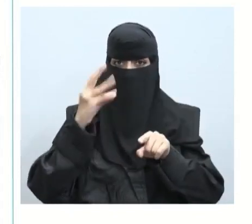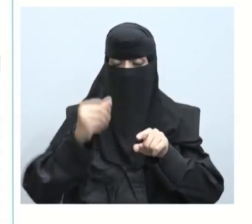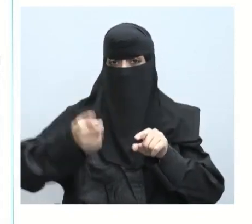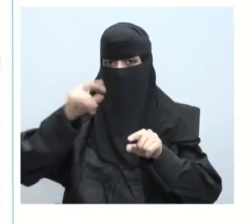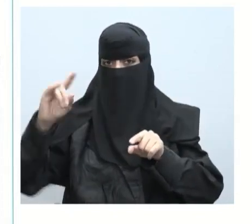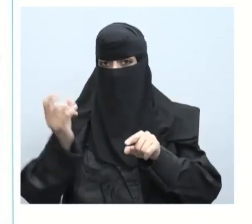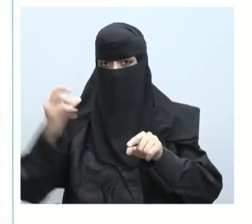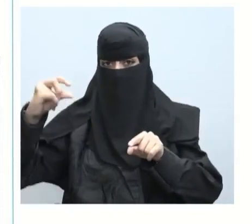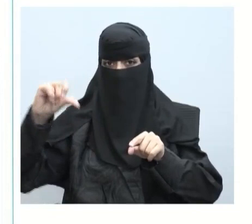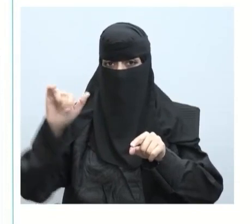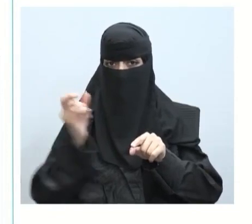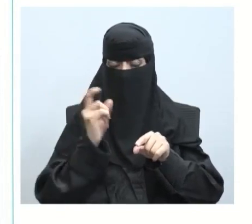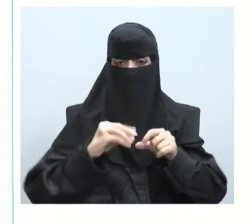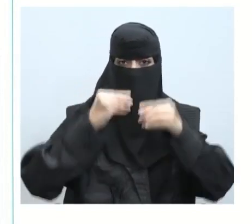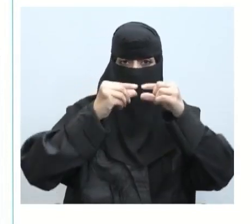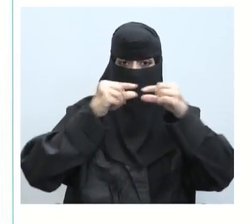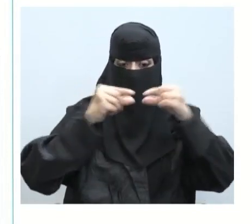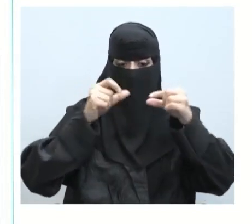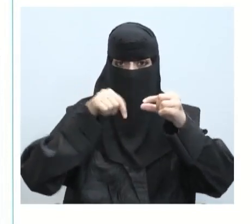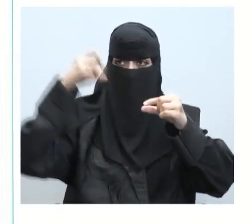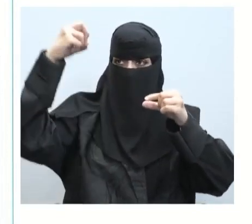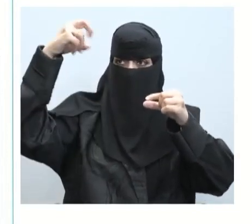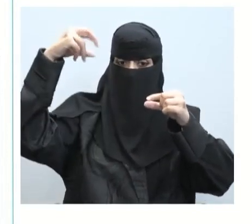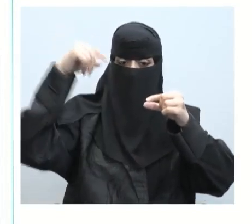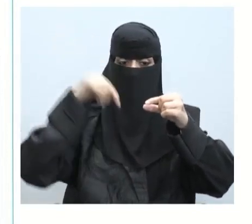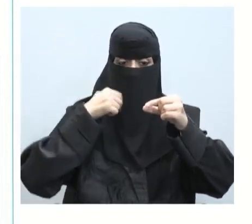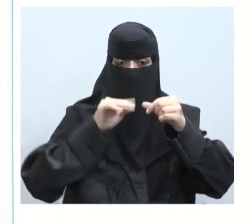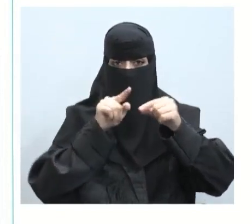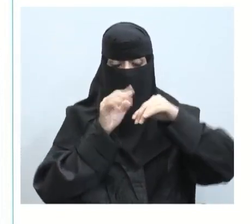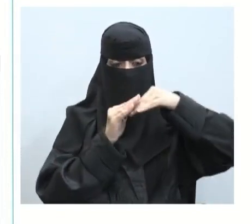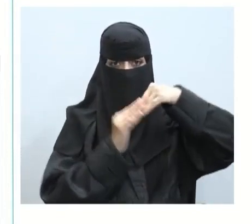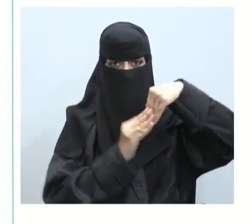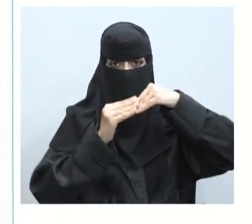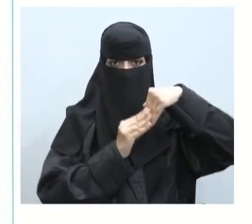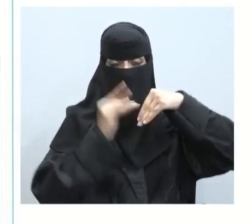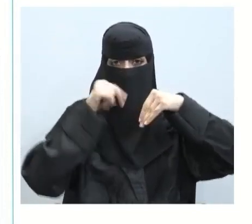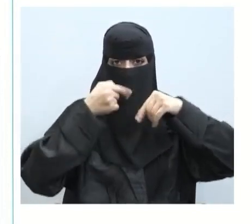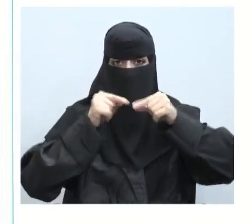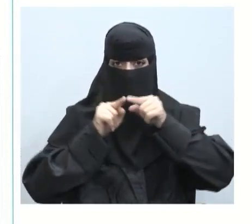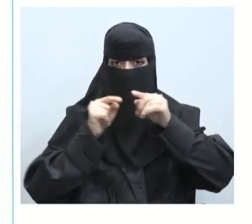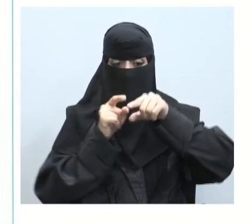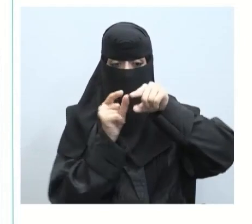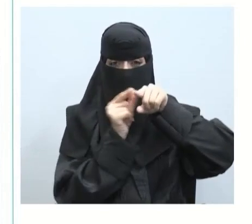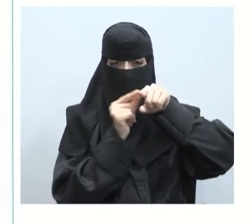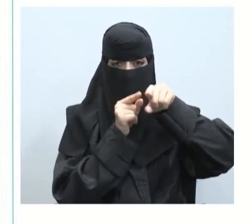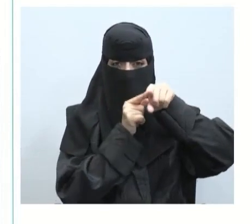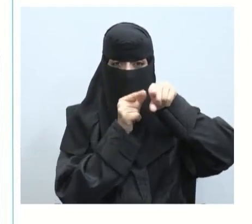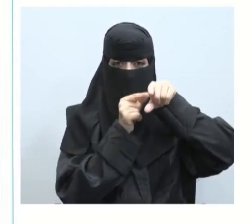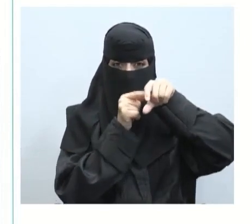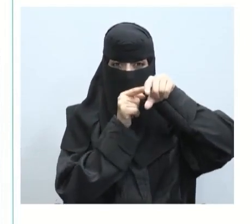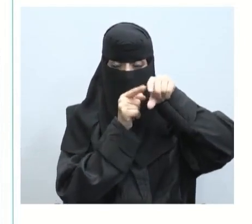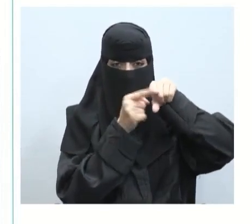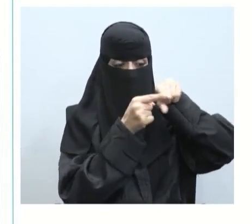أيضا قمنا بإضافة الترانزستور الضوئي ومستشعر الإمالة، وأيضا قمنا بإضافة المقاومتان